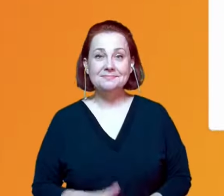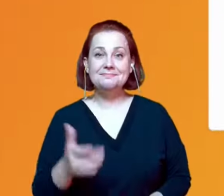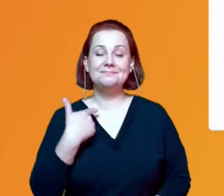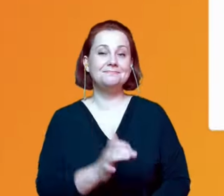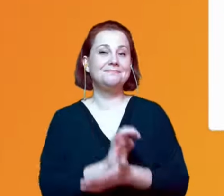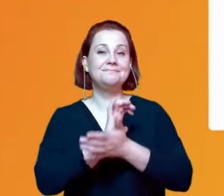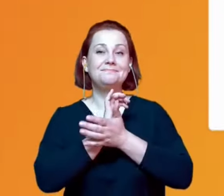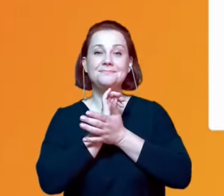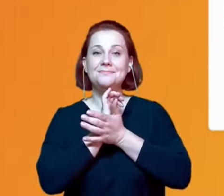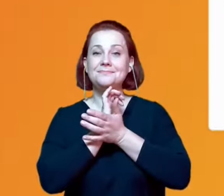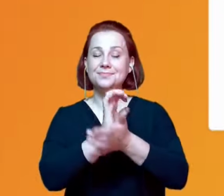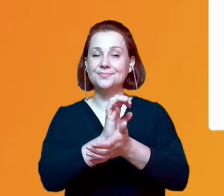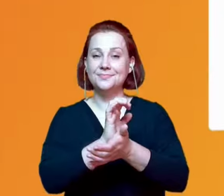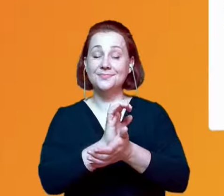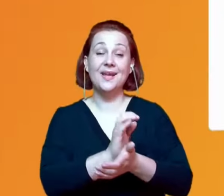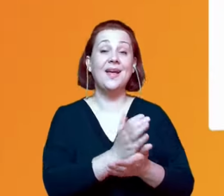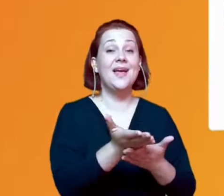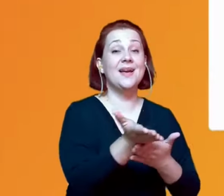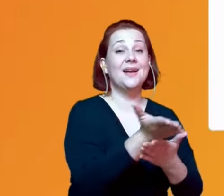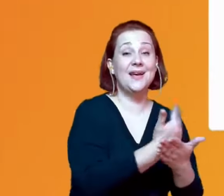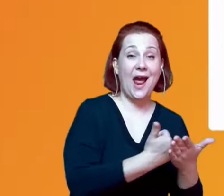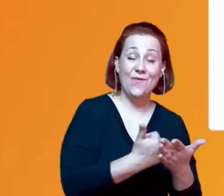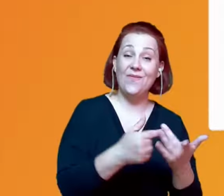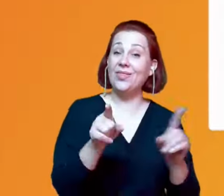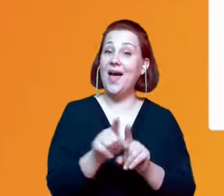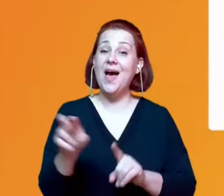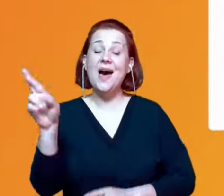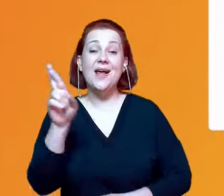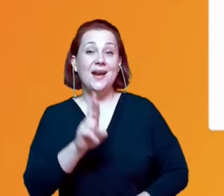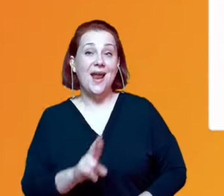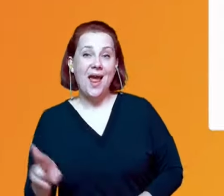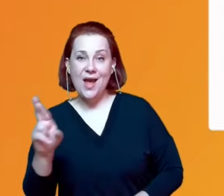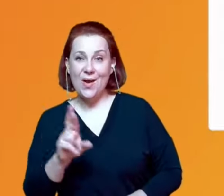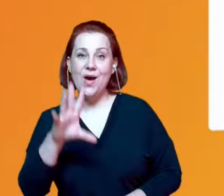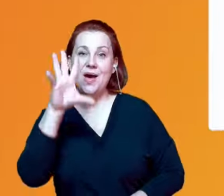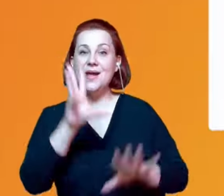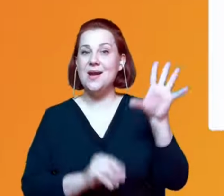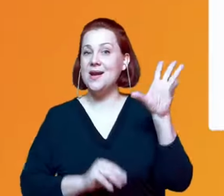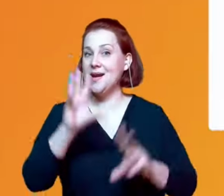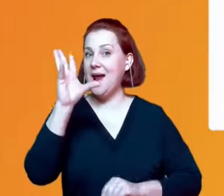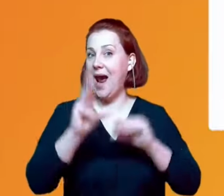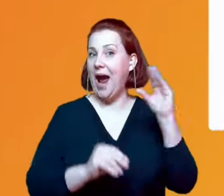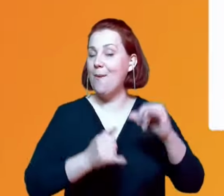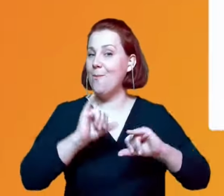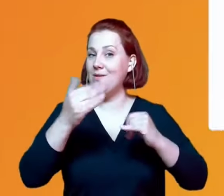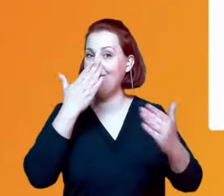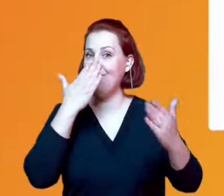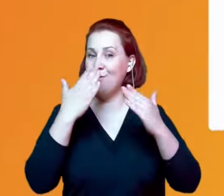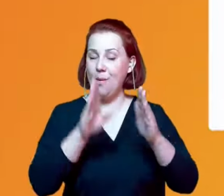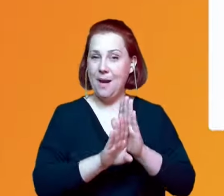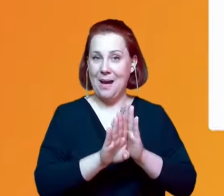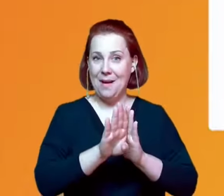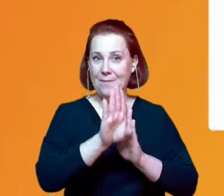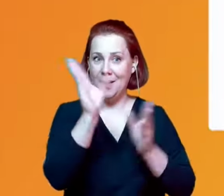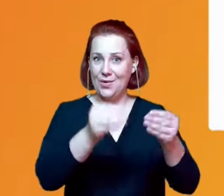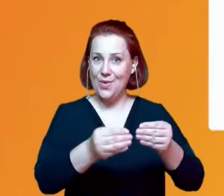Opublikowane zostały krajowe, jak również regionalne raporty postępu, a więc na pewno